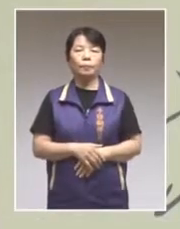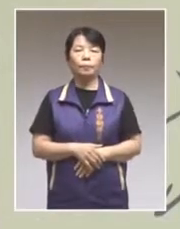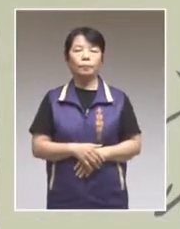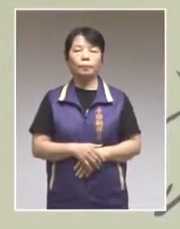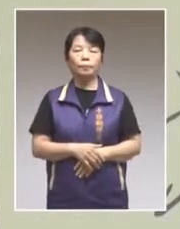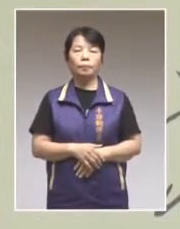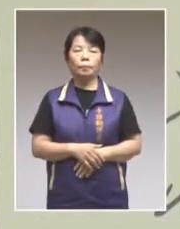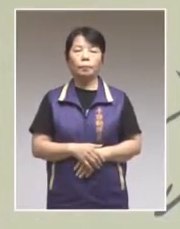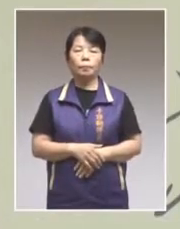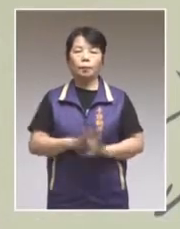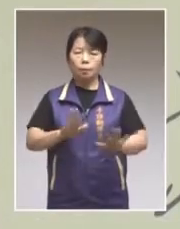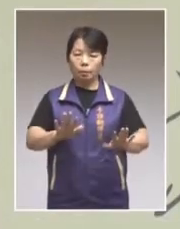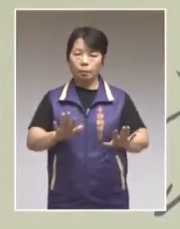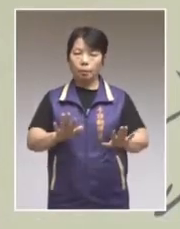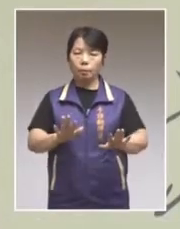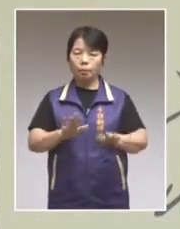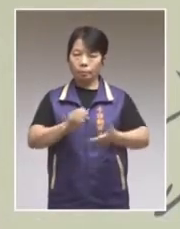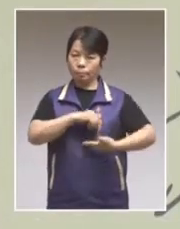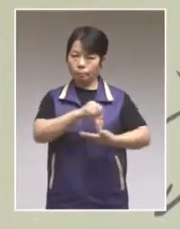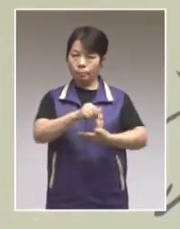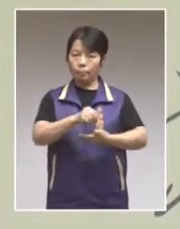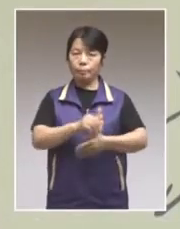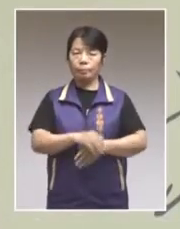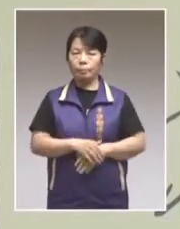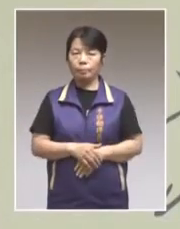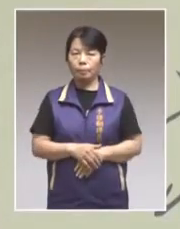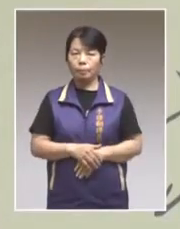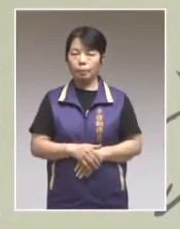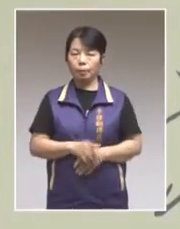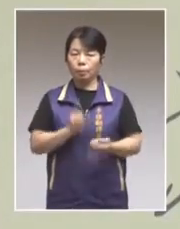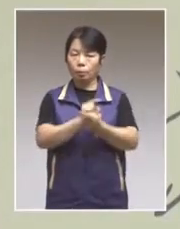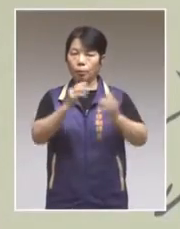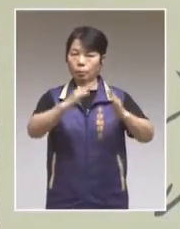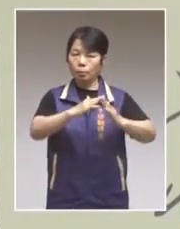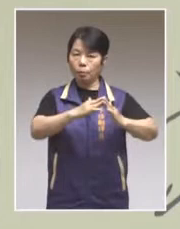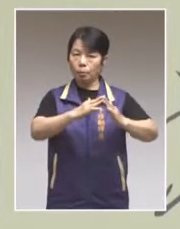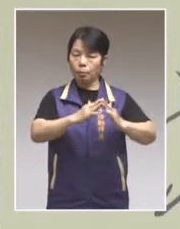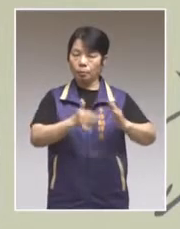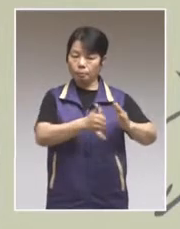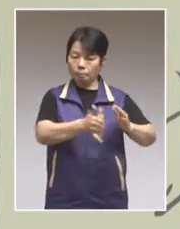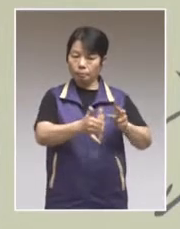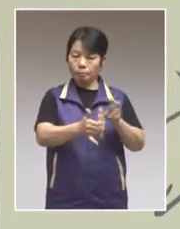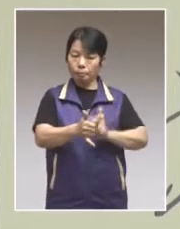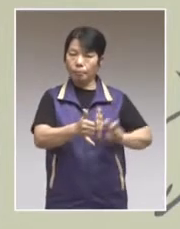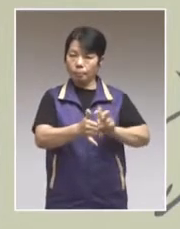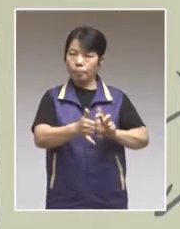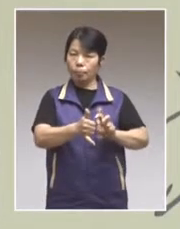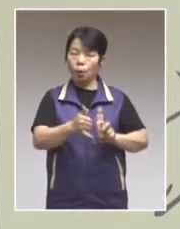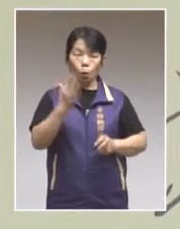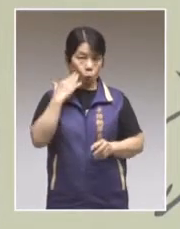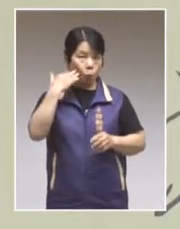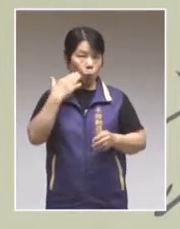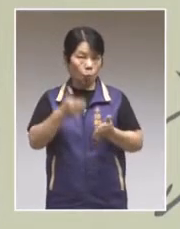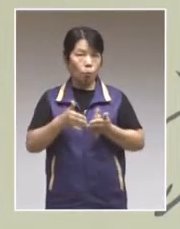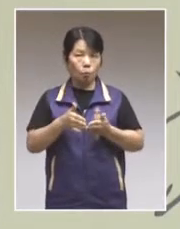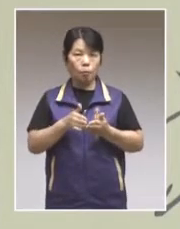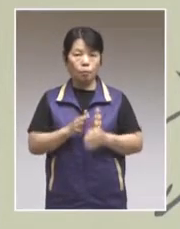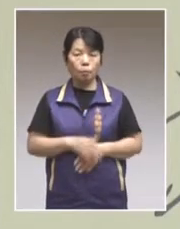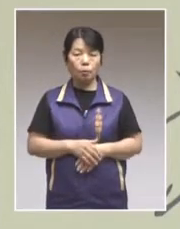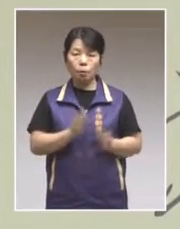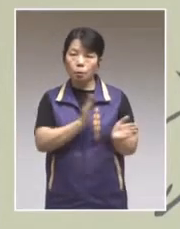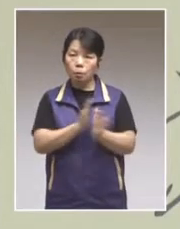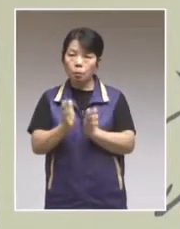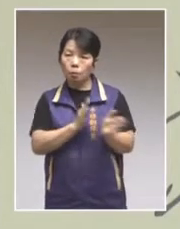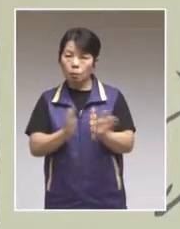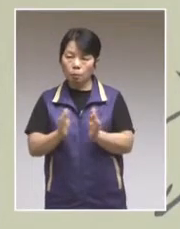那再次做一个建议，好，因为对于居家照护期间，有如果要需要准备的一